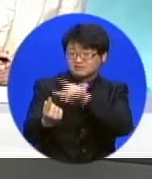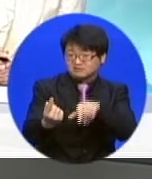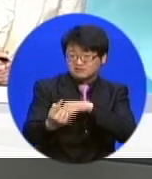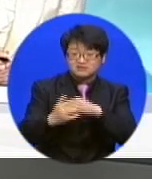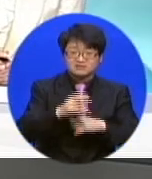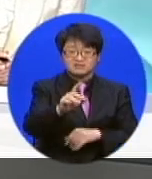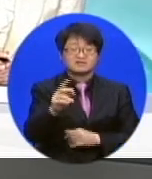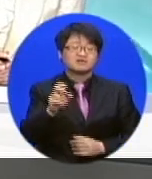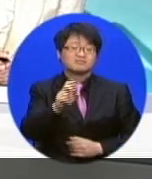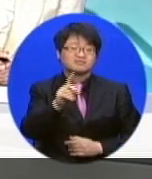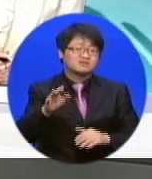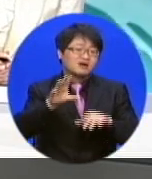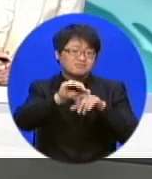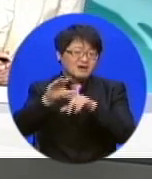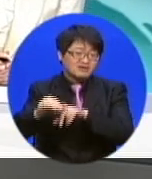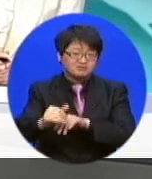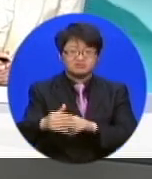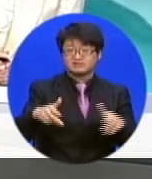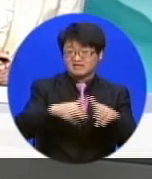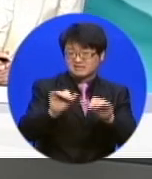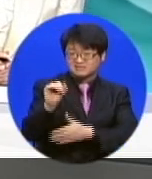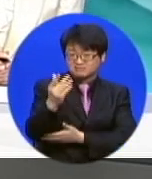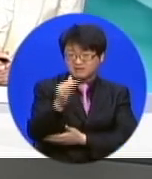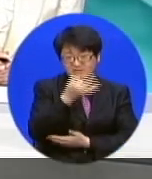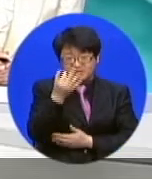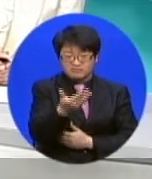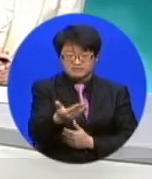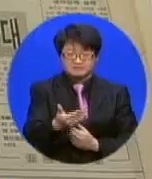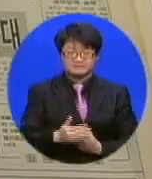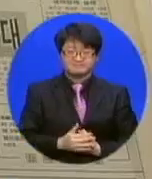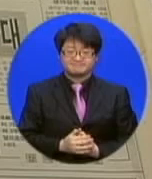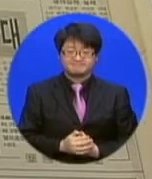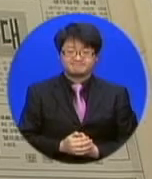미디어 장애인 신문의 지나온 발자취를 함께 보시죠.